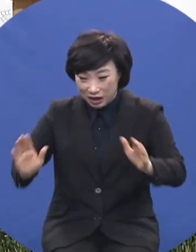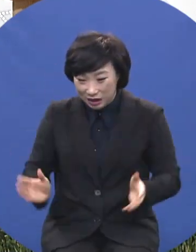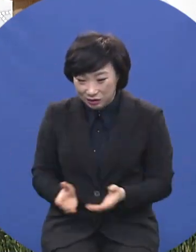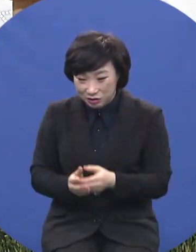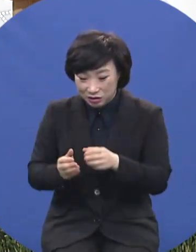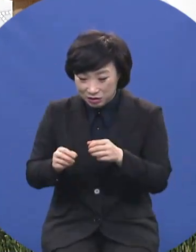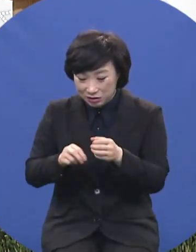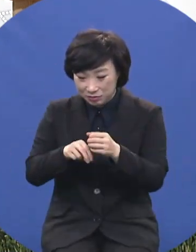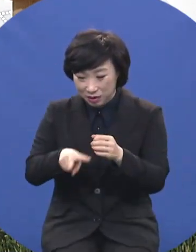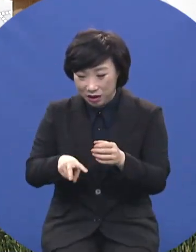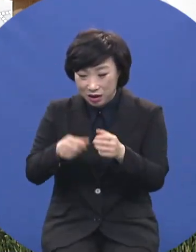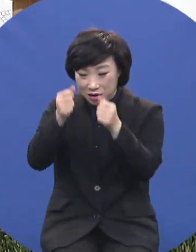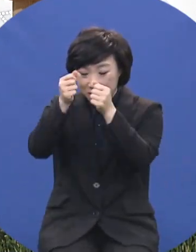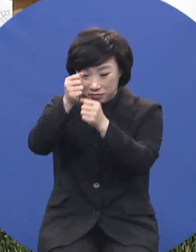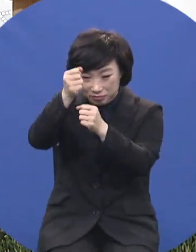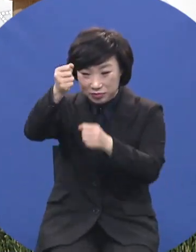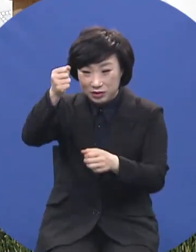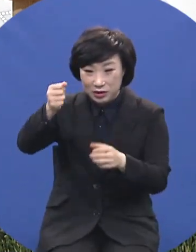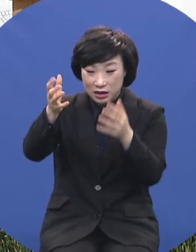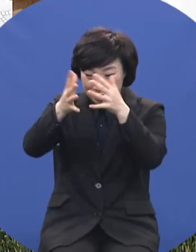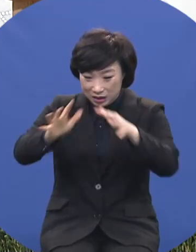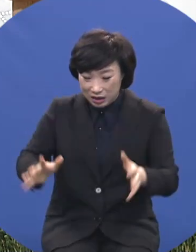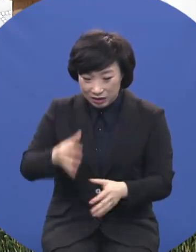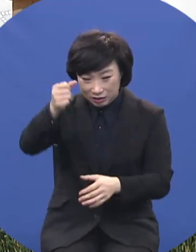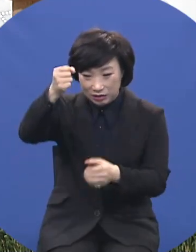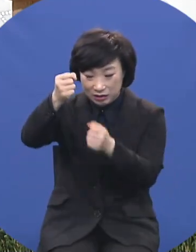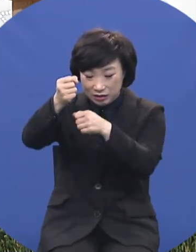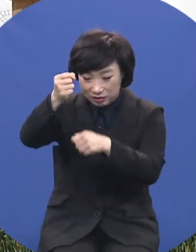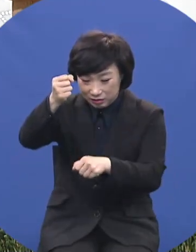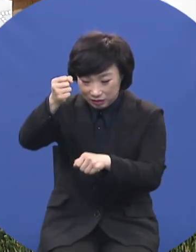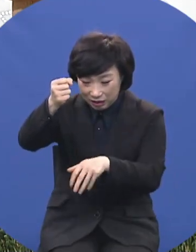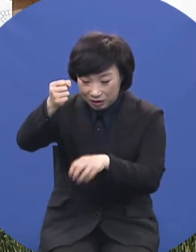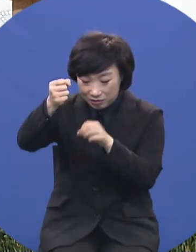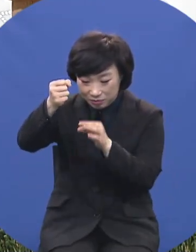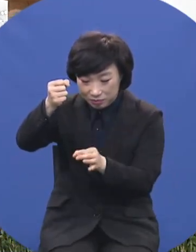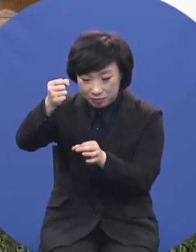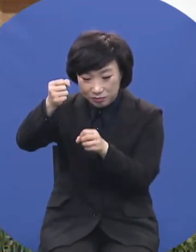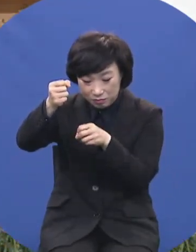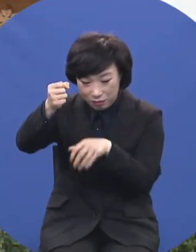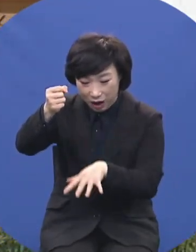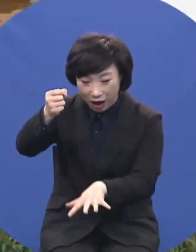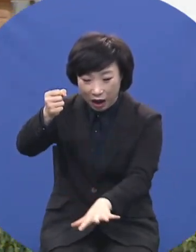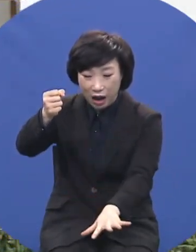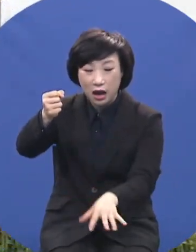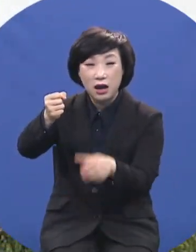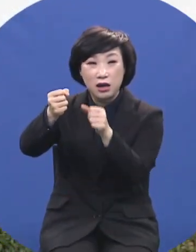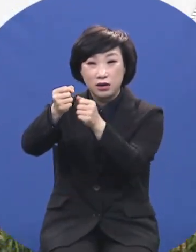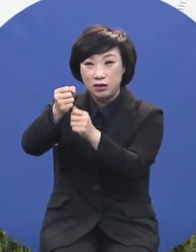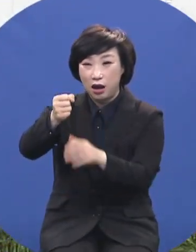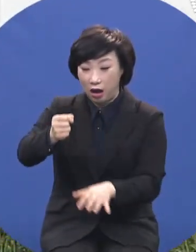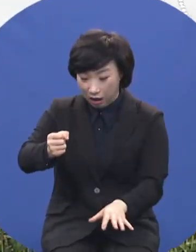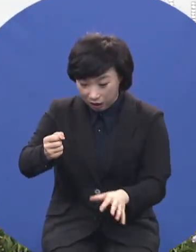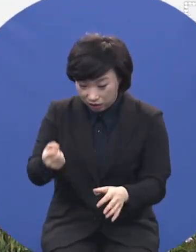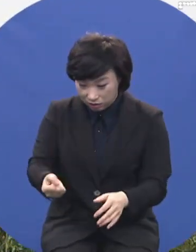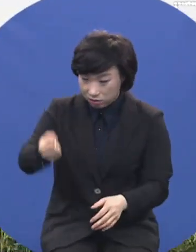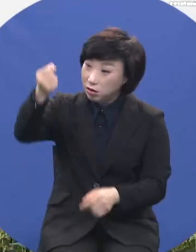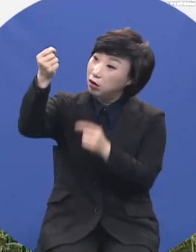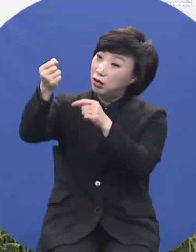빠져나가듯이 순간에 없어진다고 생각할 때 얼마나 억울하고 분하냐고 말이야.